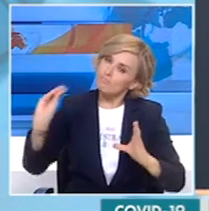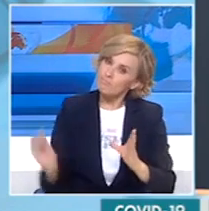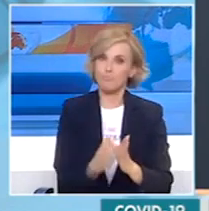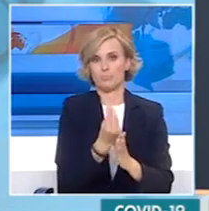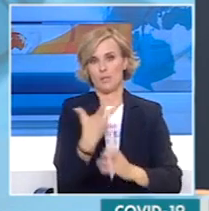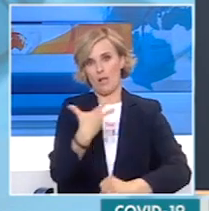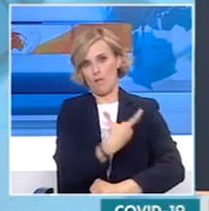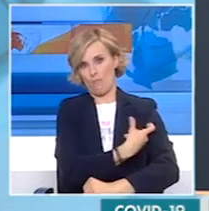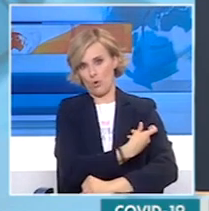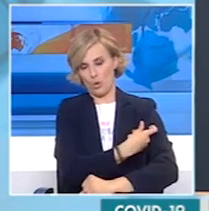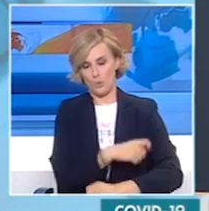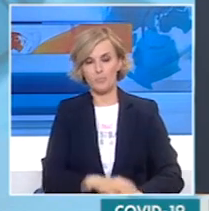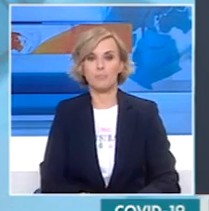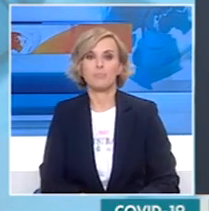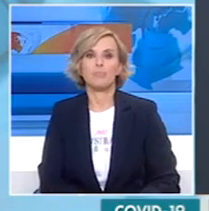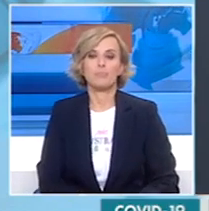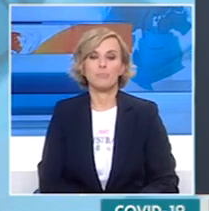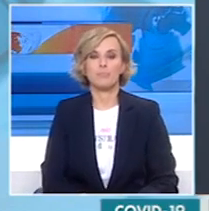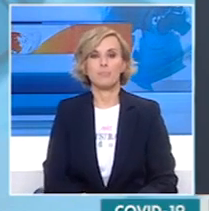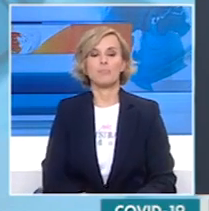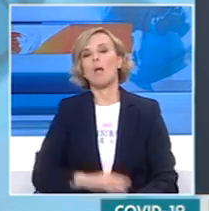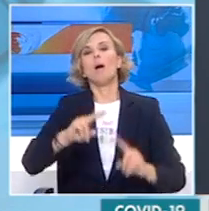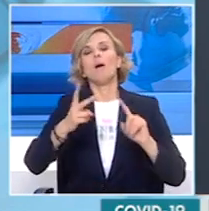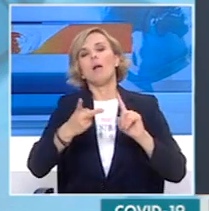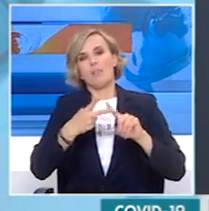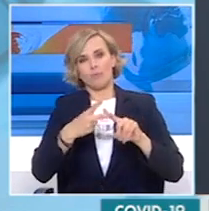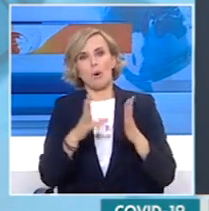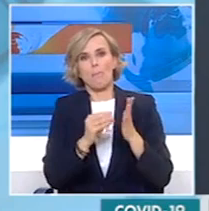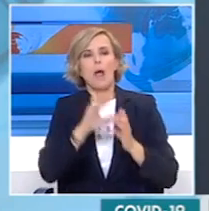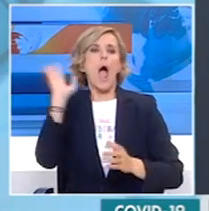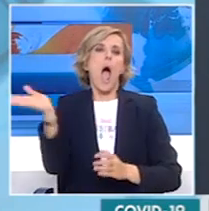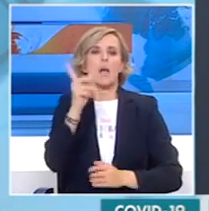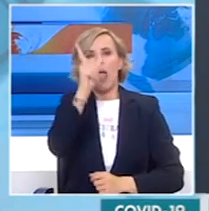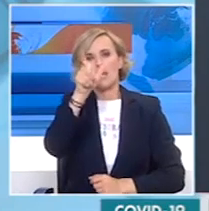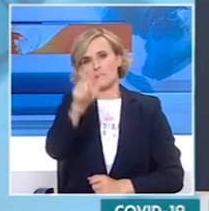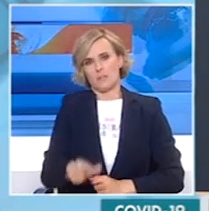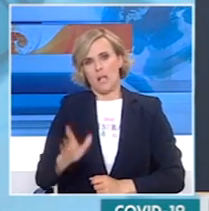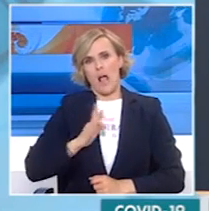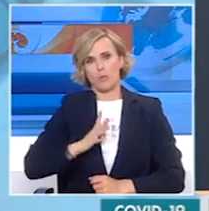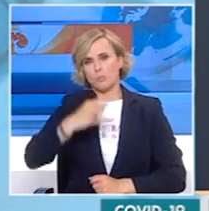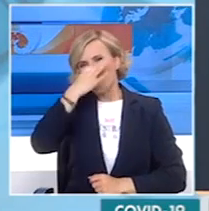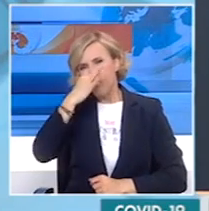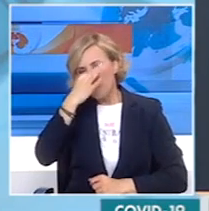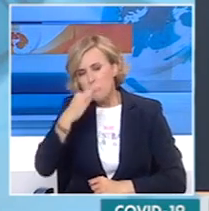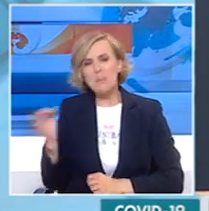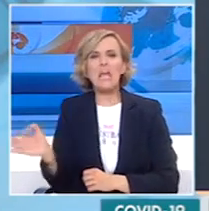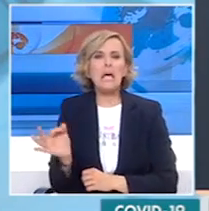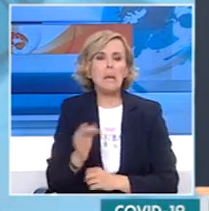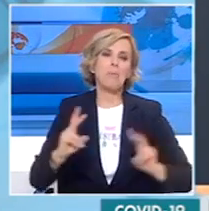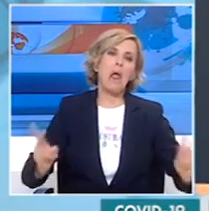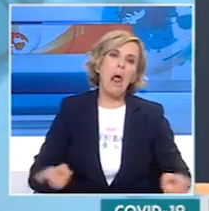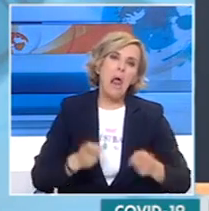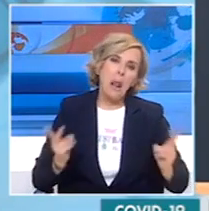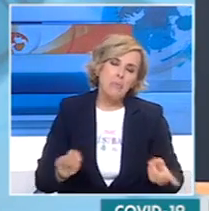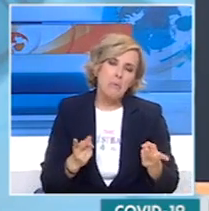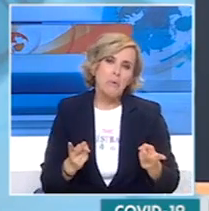ερώτημα, δηλαδή εάν κάποιος έχει περάσει κοινό κρυολόγημα με κάποιον από τους 4 διαφορετικούς κορονοϊούς που κυκλοφορούν στην κοινότητα και κάνουν